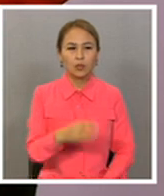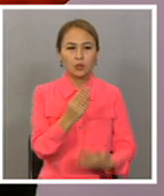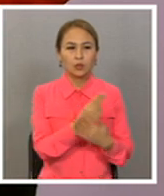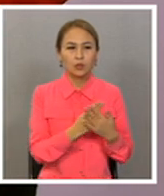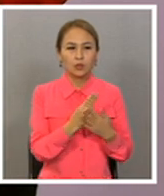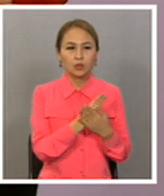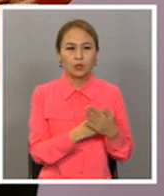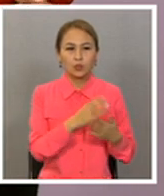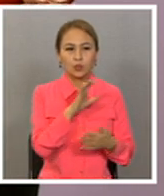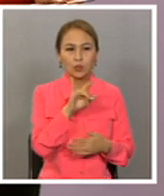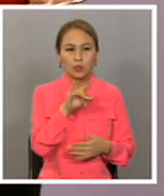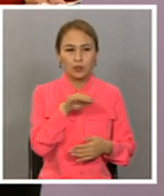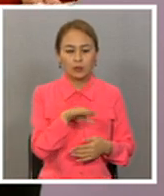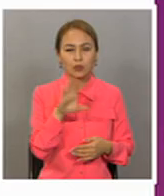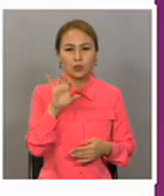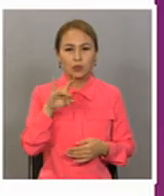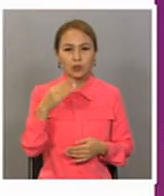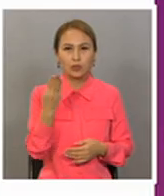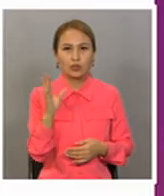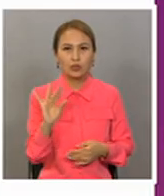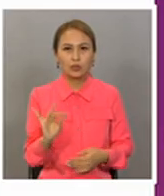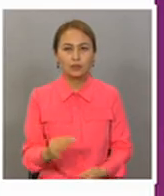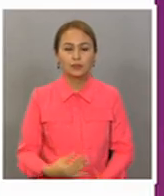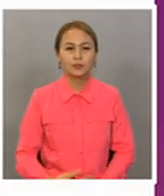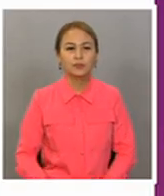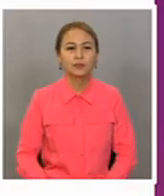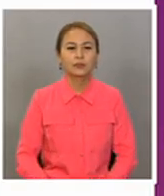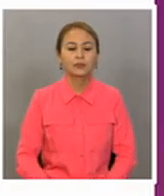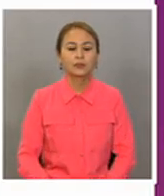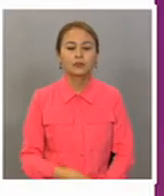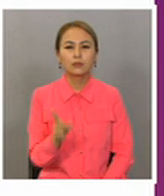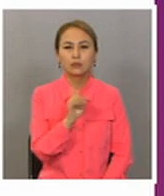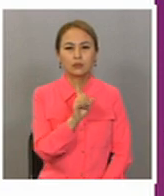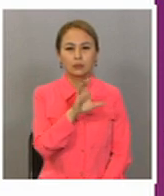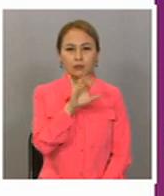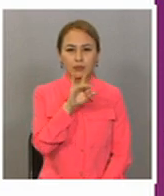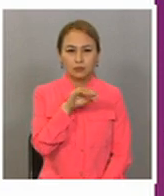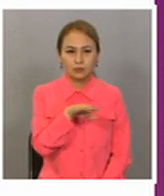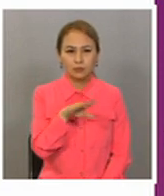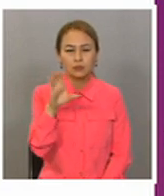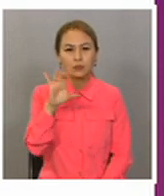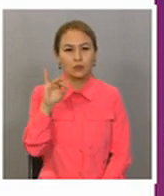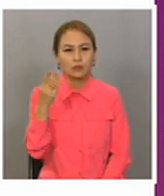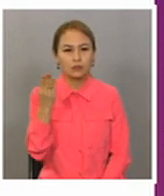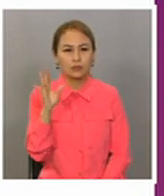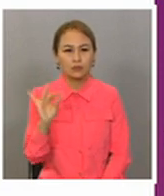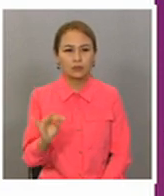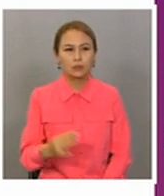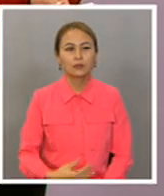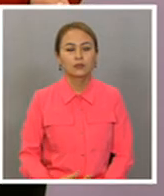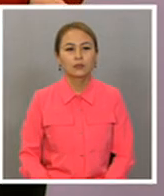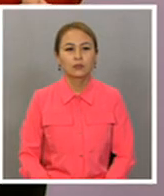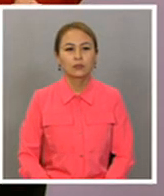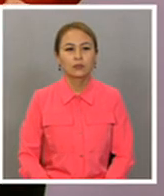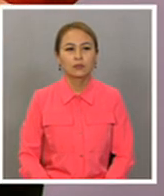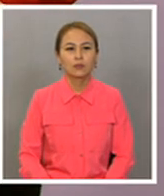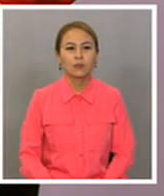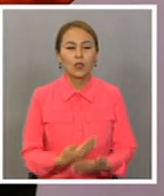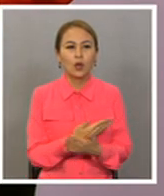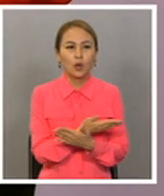Сурет, суретші. Не сурет, кім суретші?